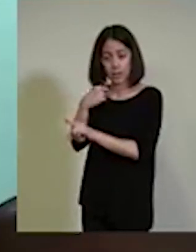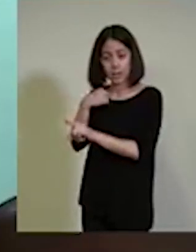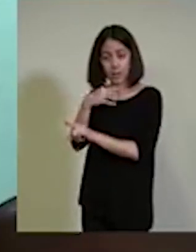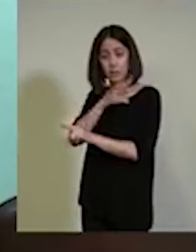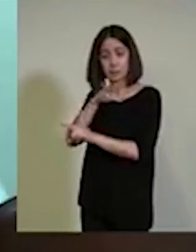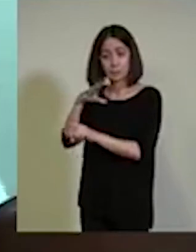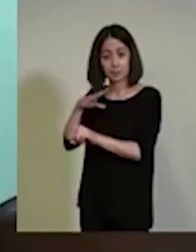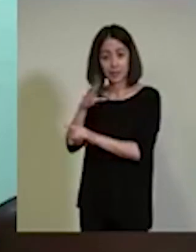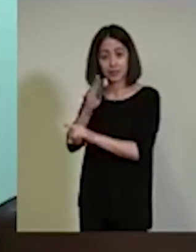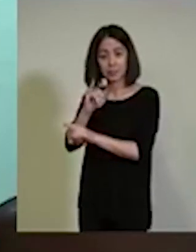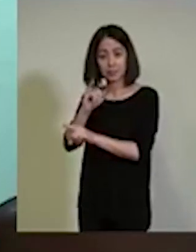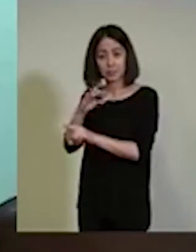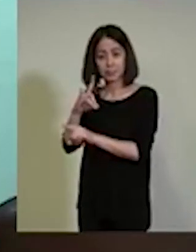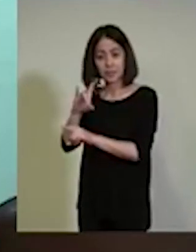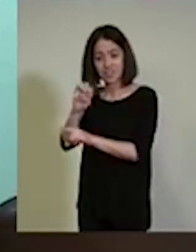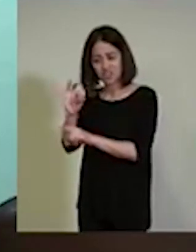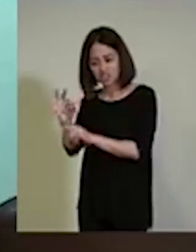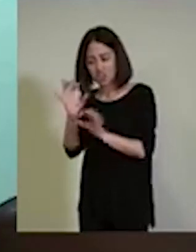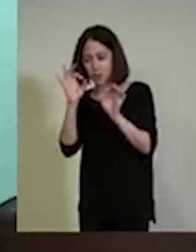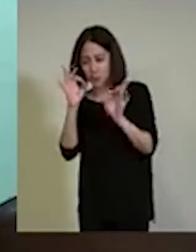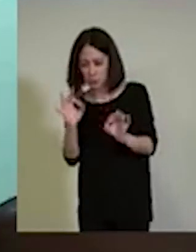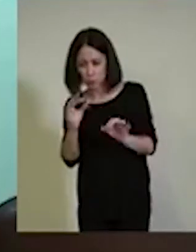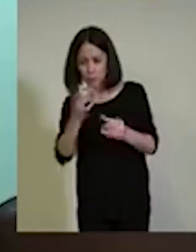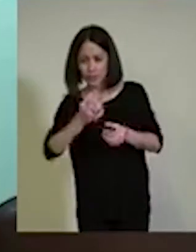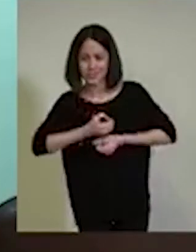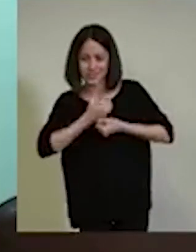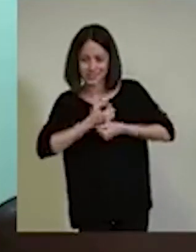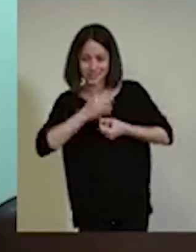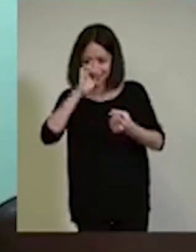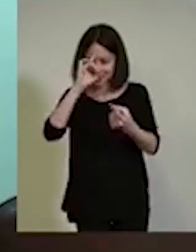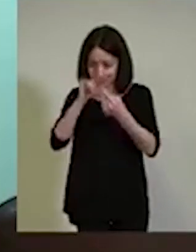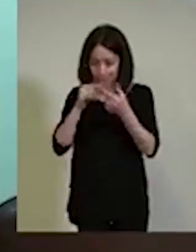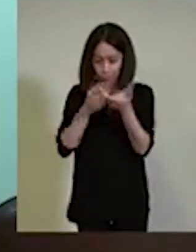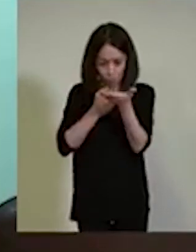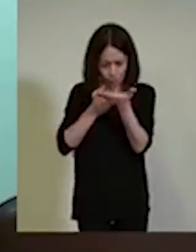Bichet, vous me permettrez de dire quelques mots sur ces grandes orientations.